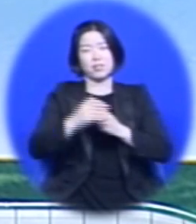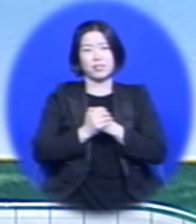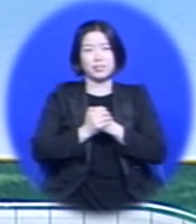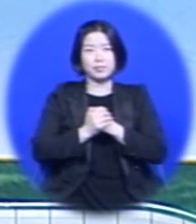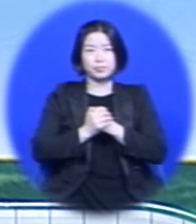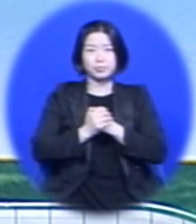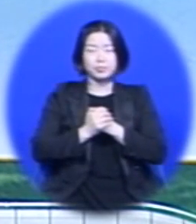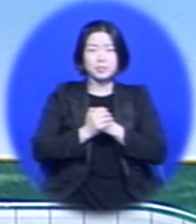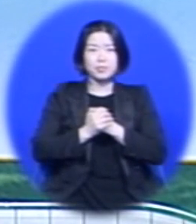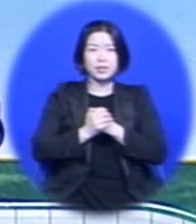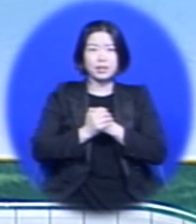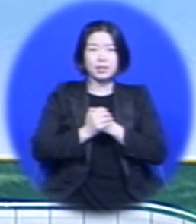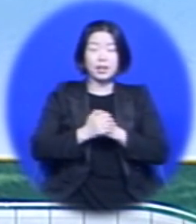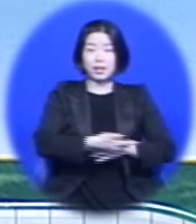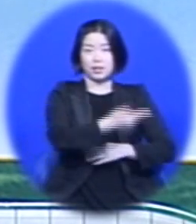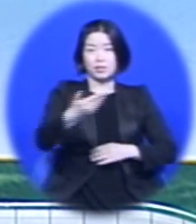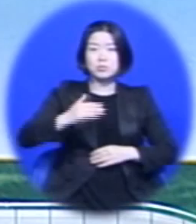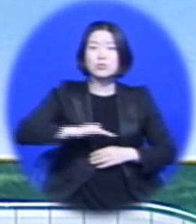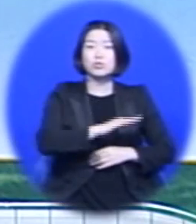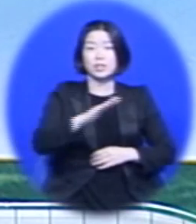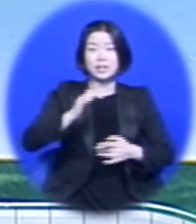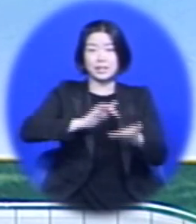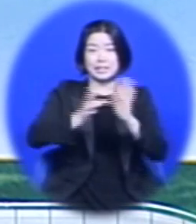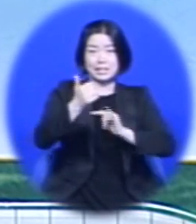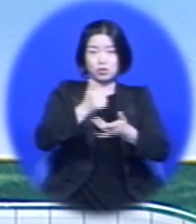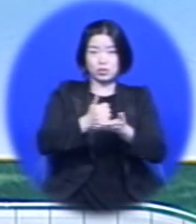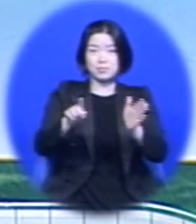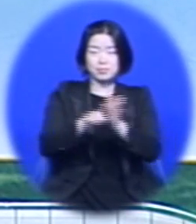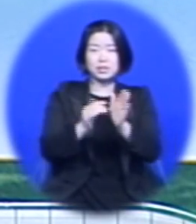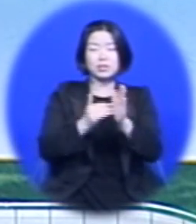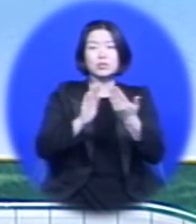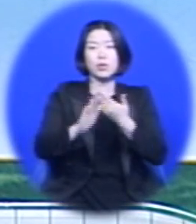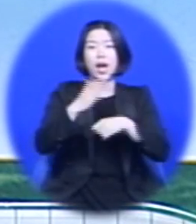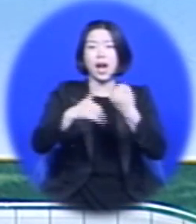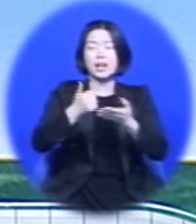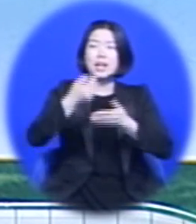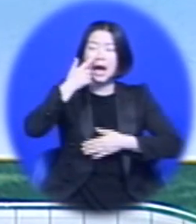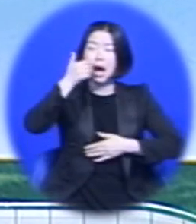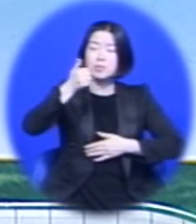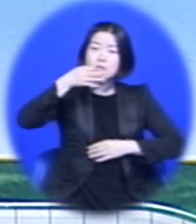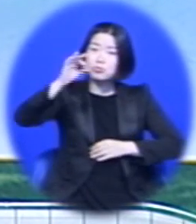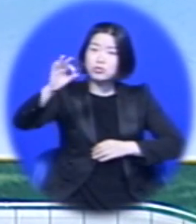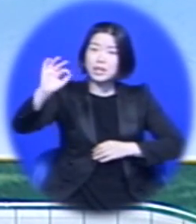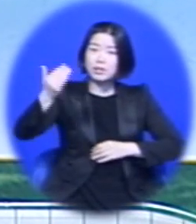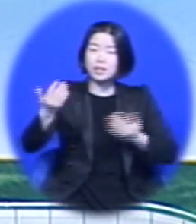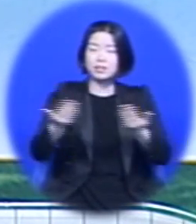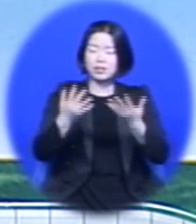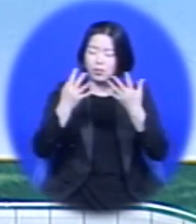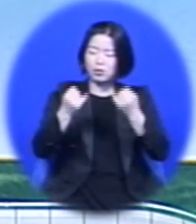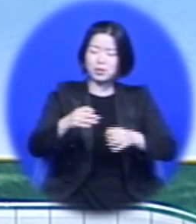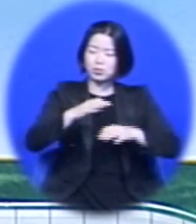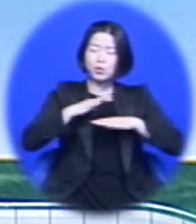아버지라고. 여러분, 우리가 예수를 믿고 하나님을 아버지라고 부르게 된 일이 얼마나